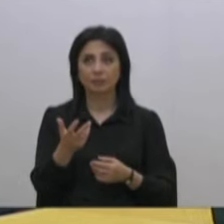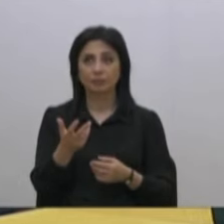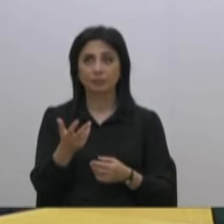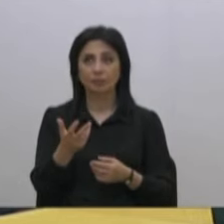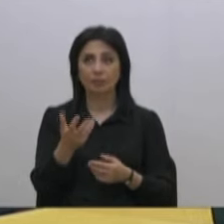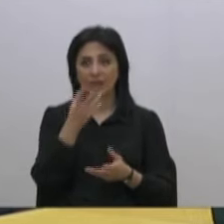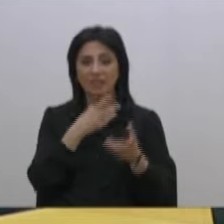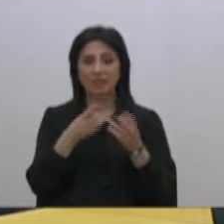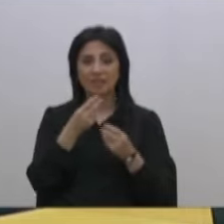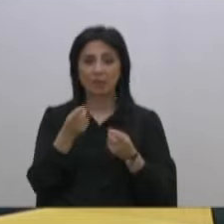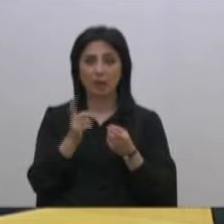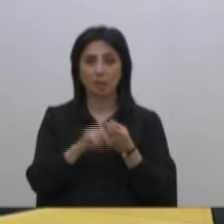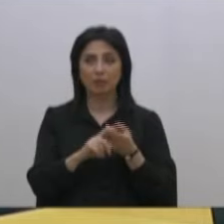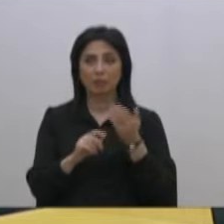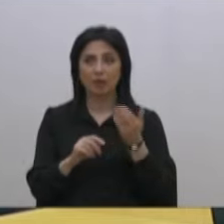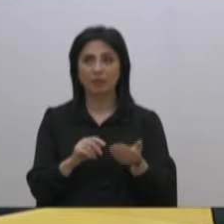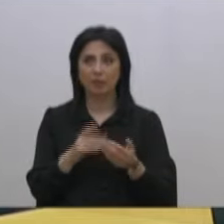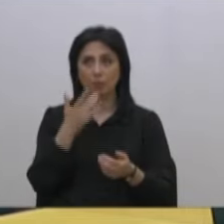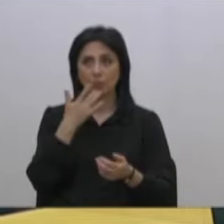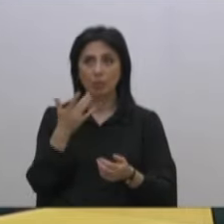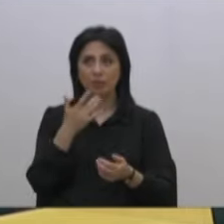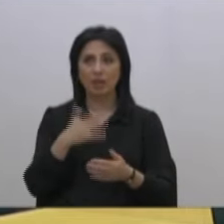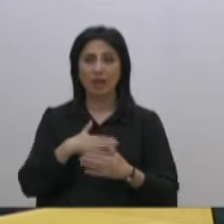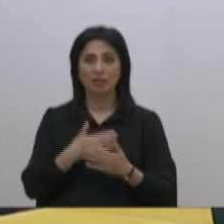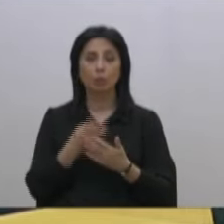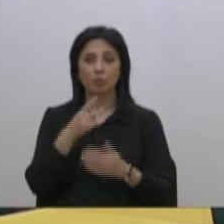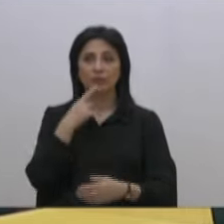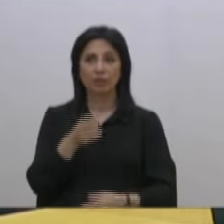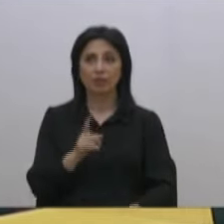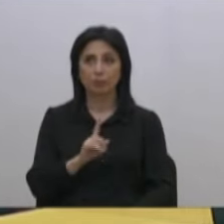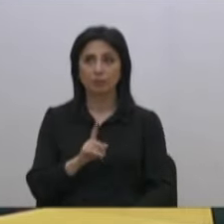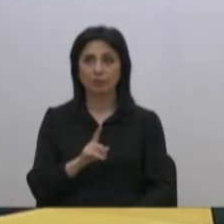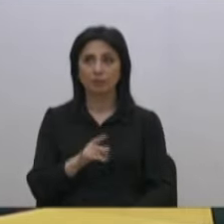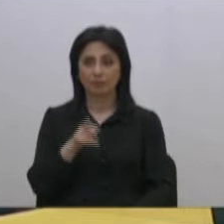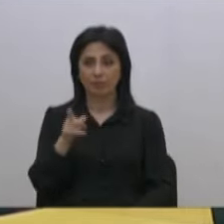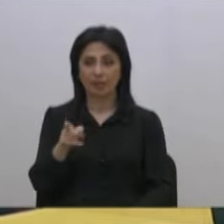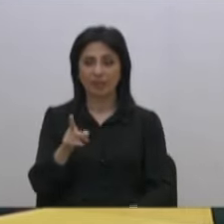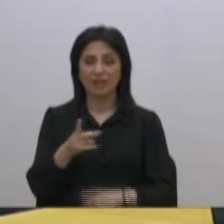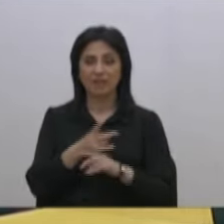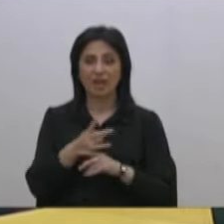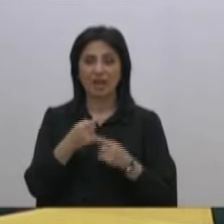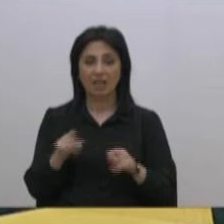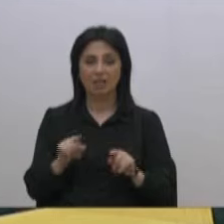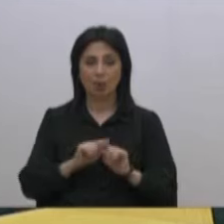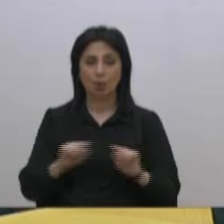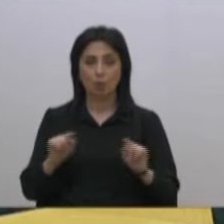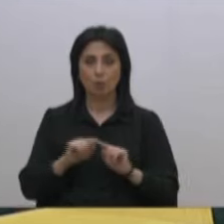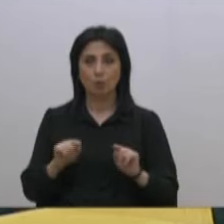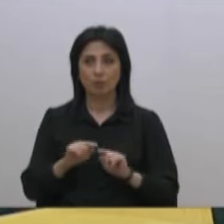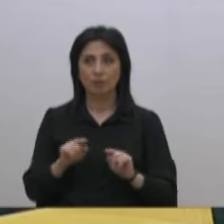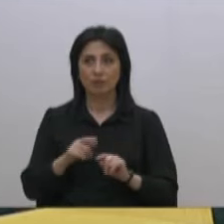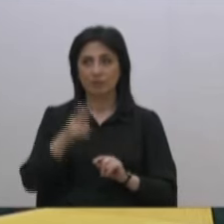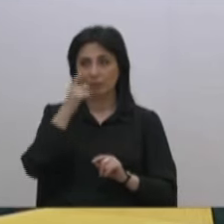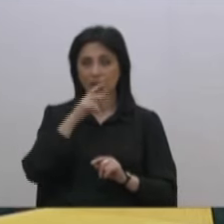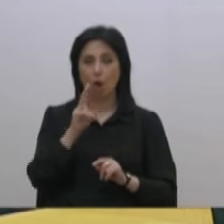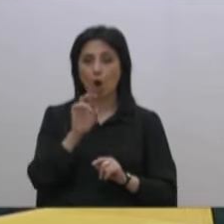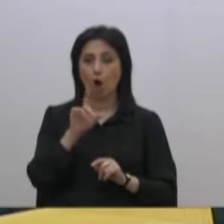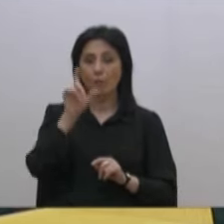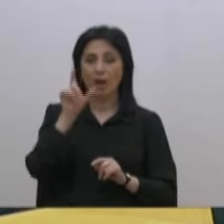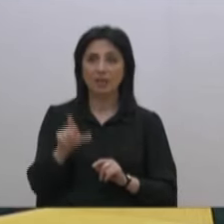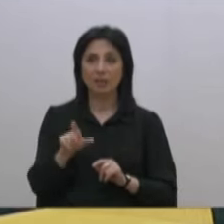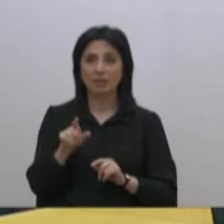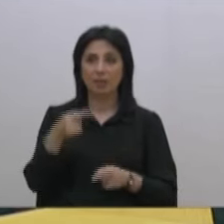რამდენ სიყალბეს ეფუძნება მათი პოლიტიკური აქტივობა, უნდა ვთქვათ, რომ ეს რადიკალური ოპოზიცია ბატონ